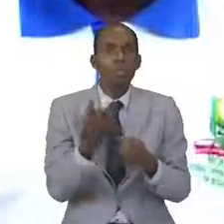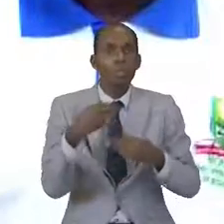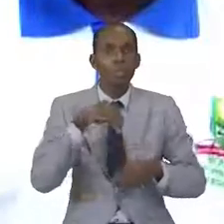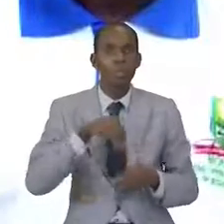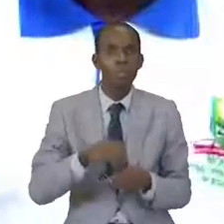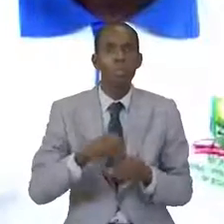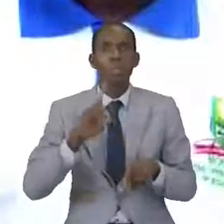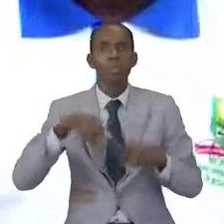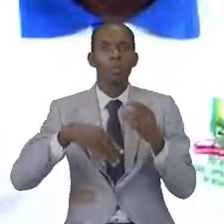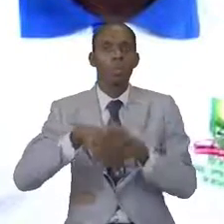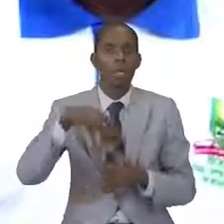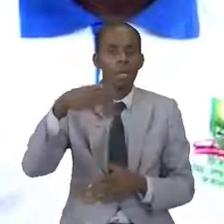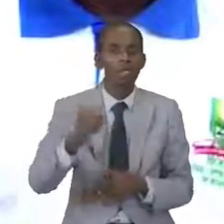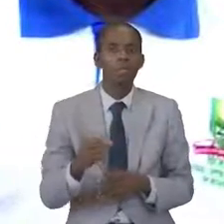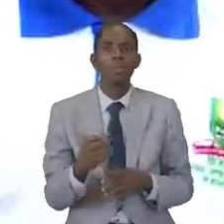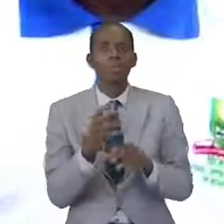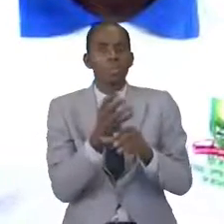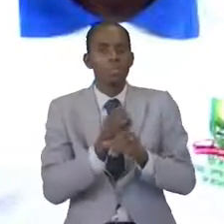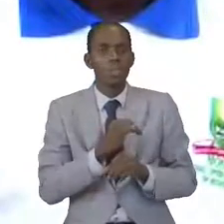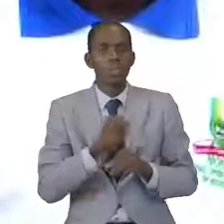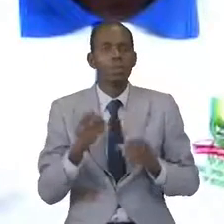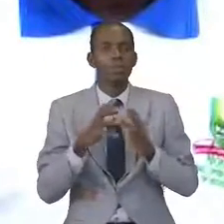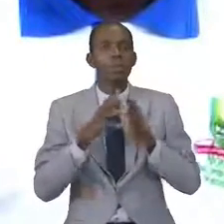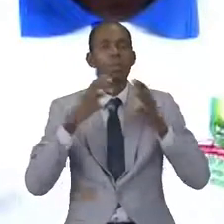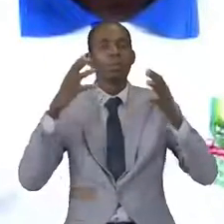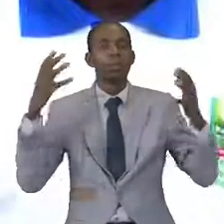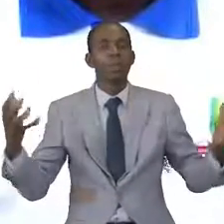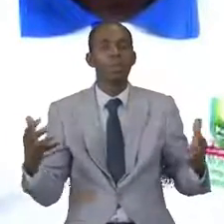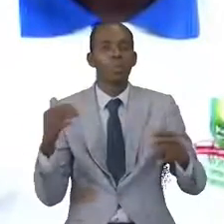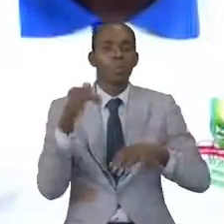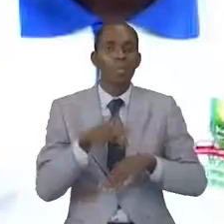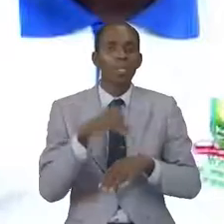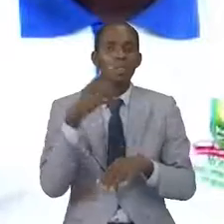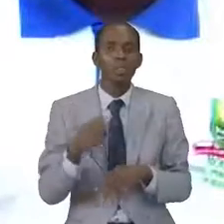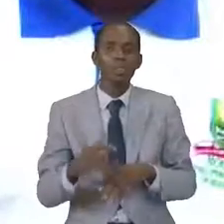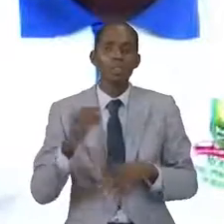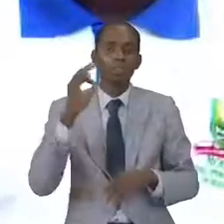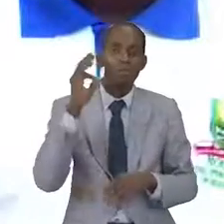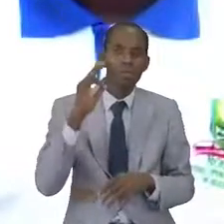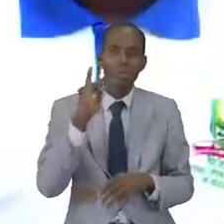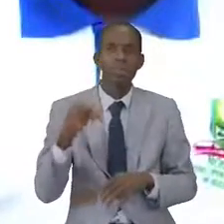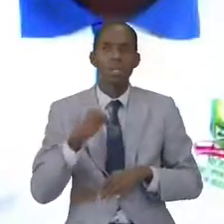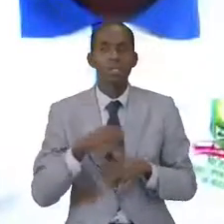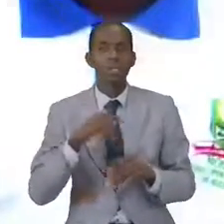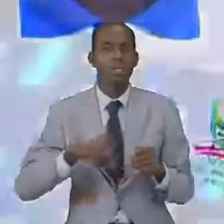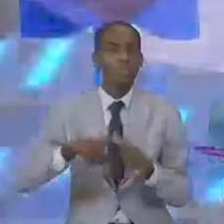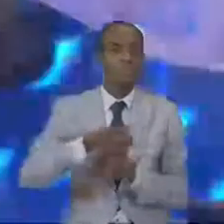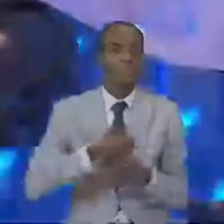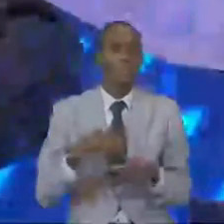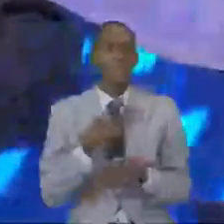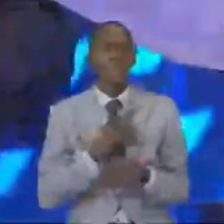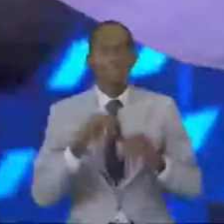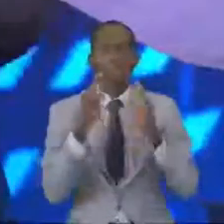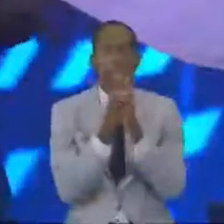nous ne venons pas nous sortons et nous recevons tellement et vous voyez les messages et la communion les